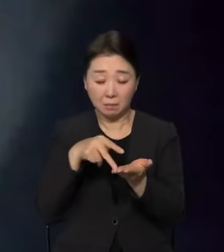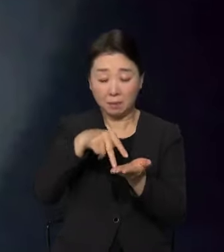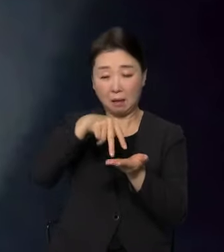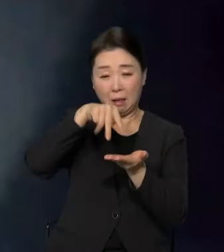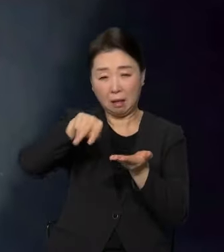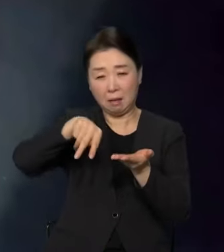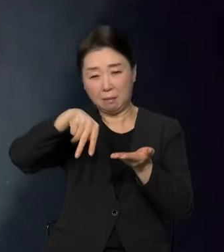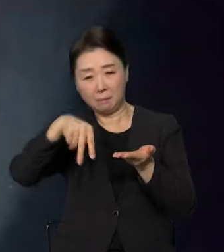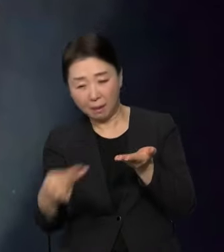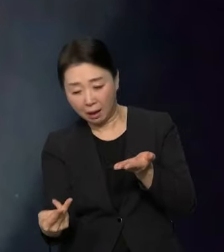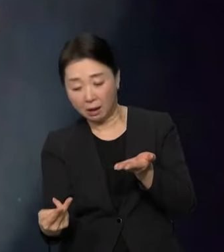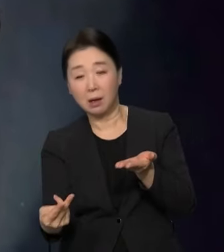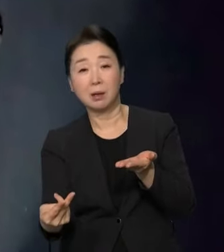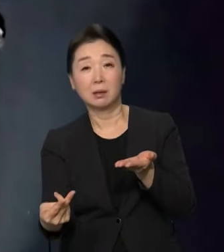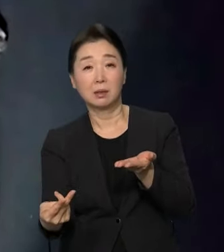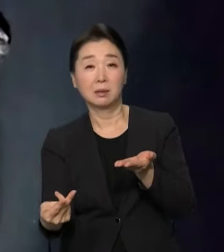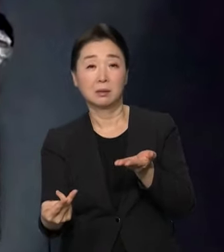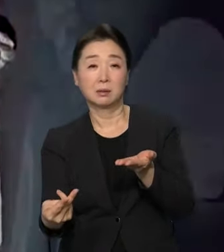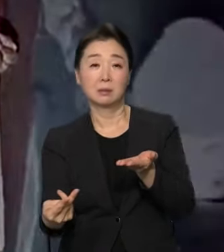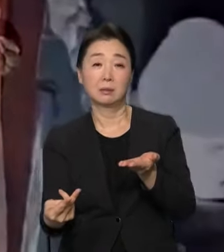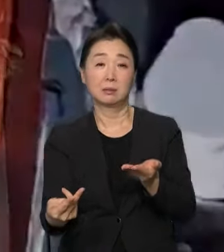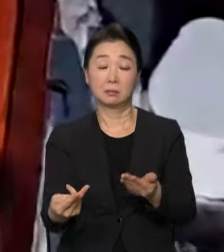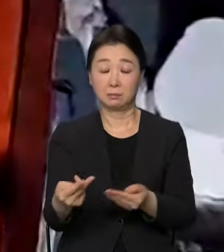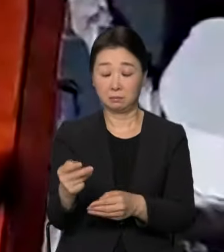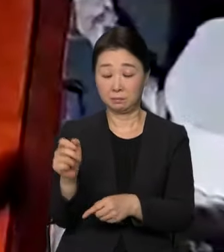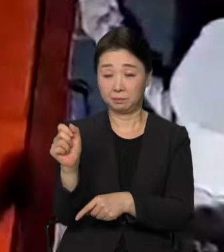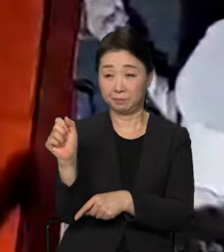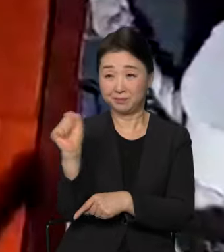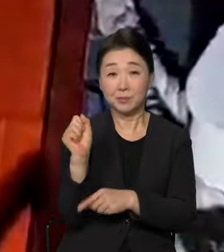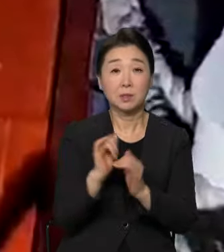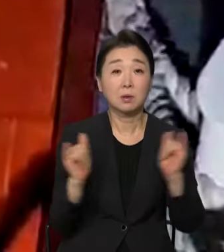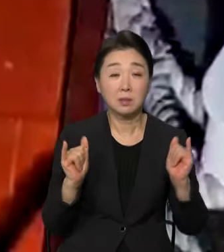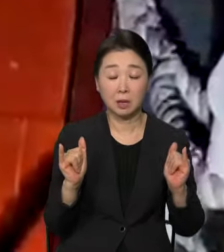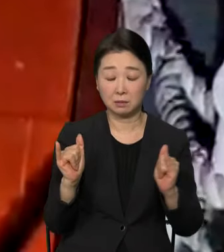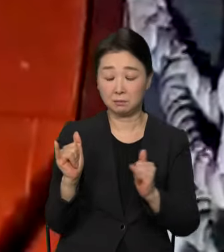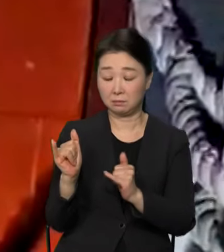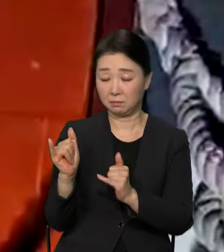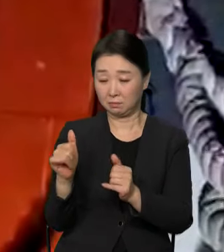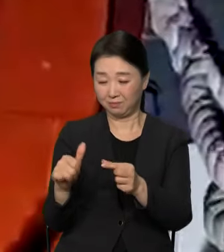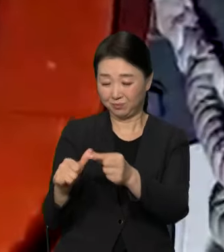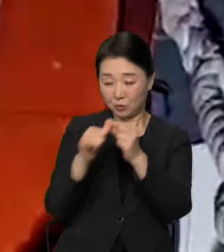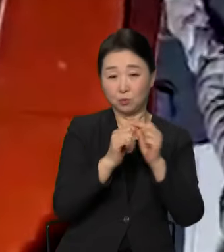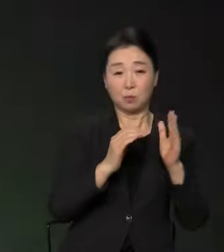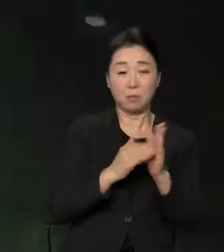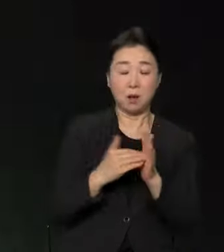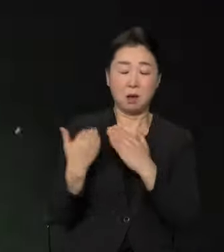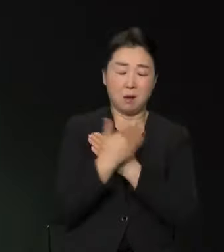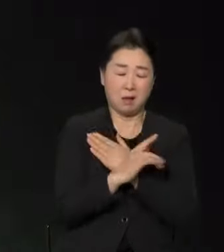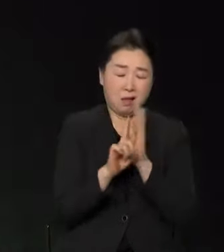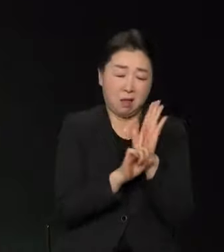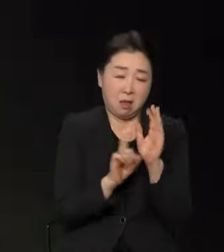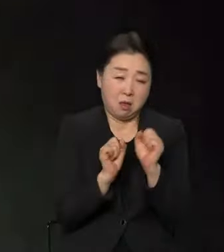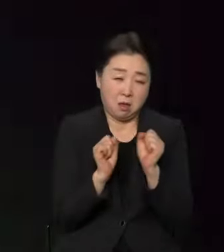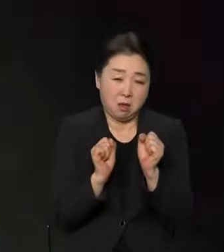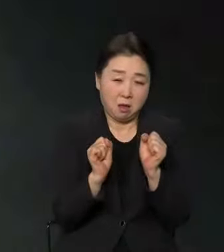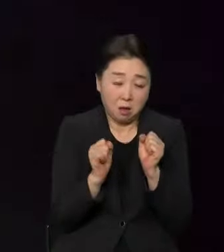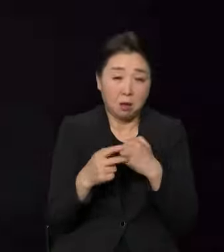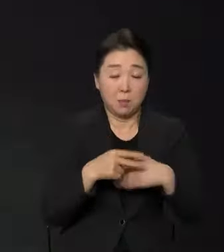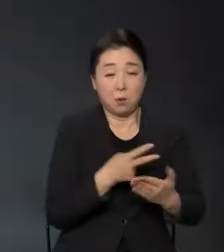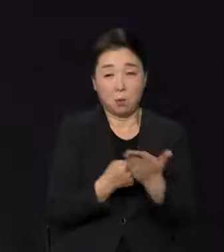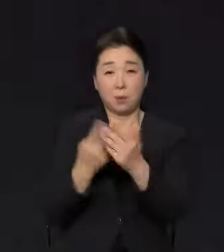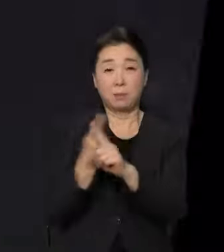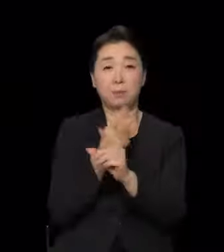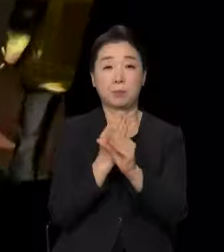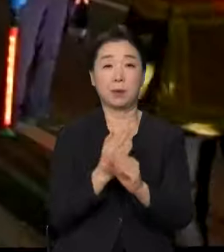남성이 발을 헛디뎌 바다에 빠졌습니다. 선장인 이 남성은 해경에 구조된 직후 저체온 증상을 호소한 가운데 병원으로 옮겨져